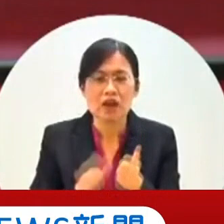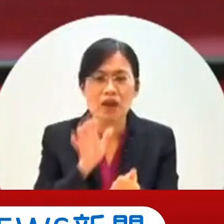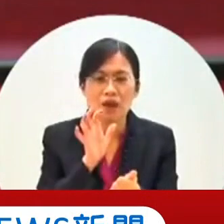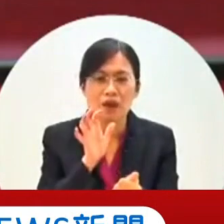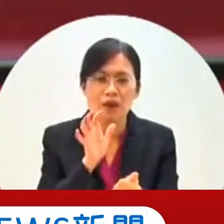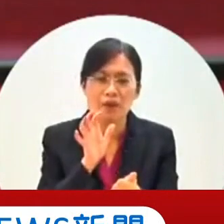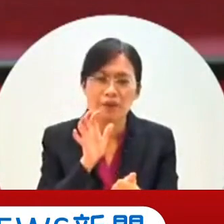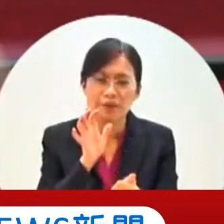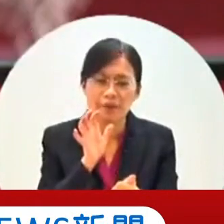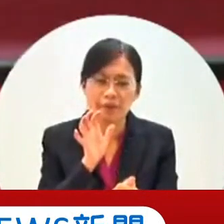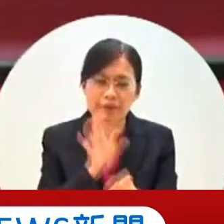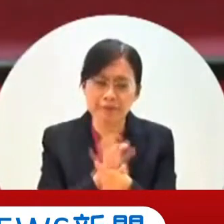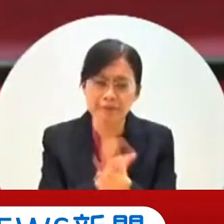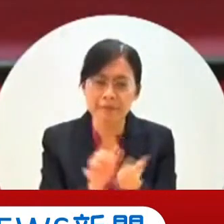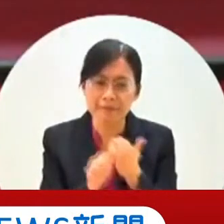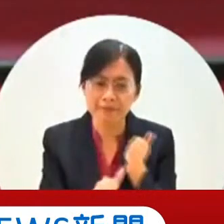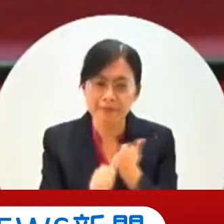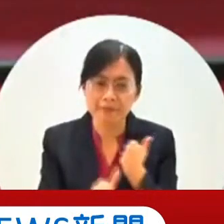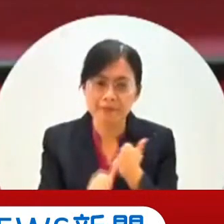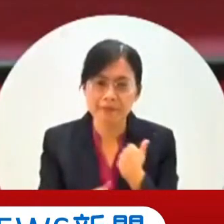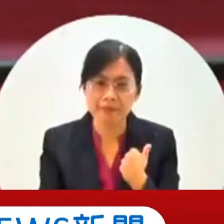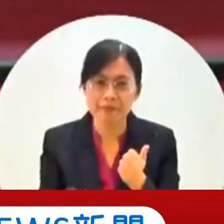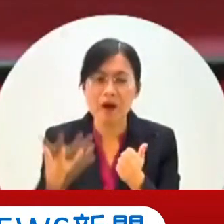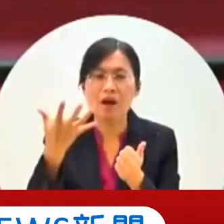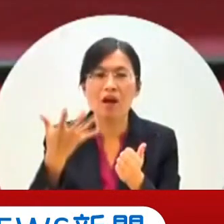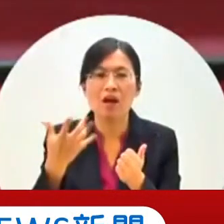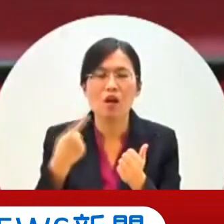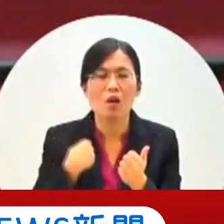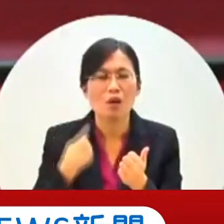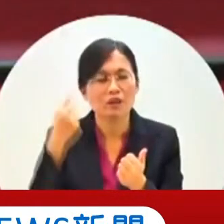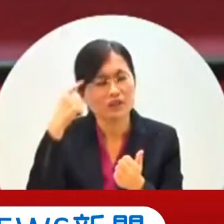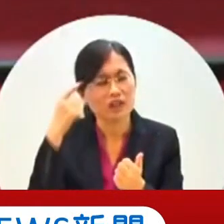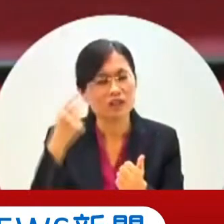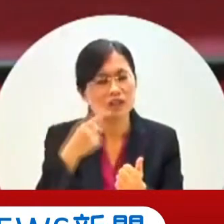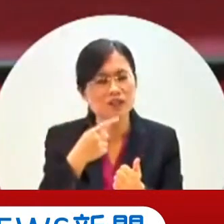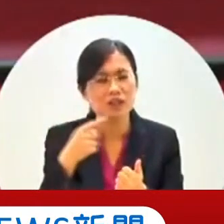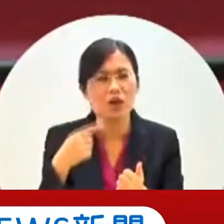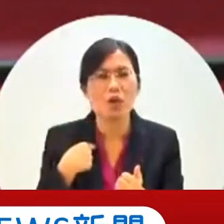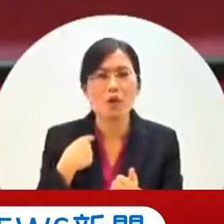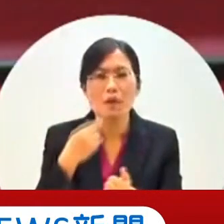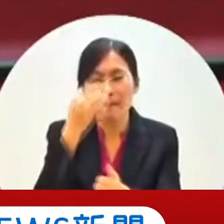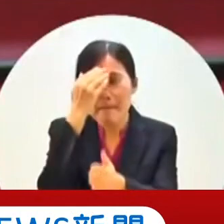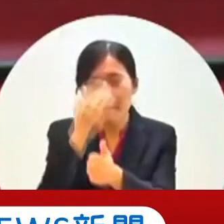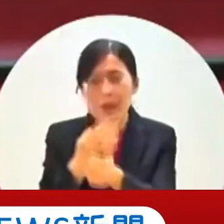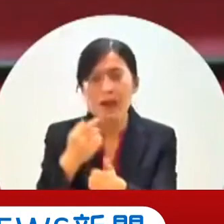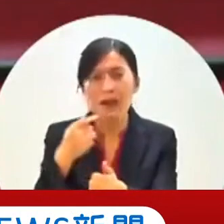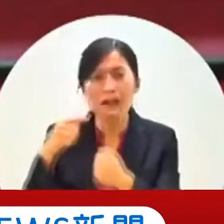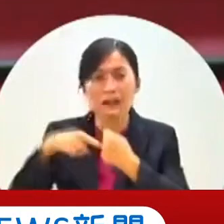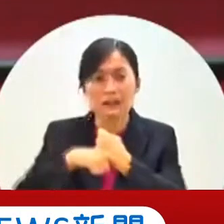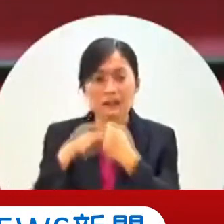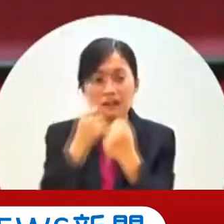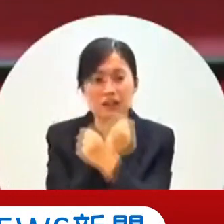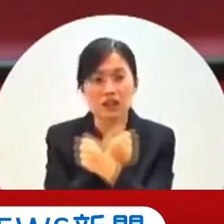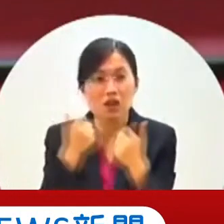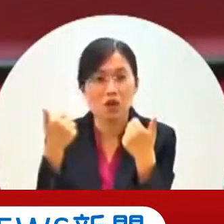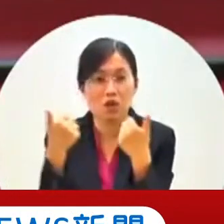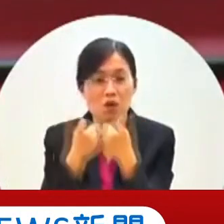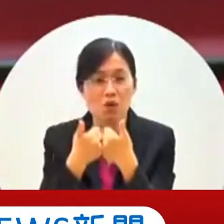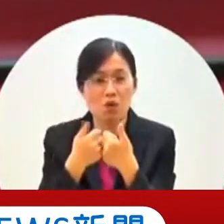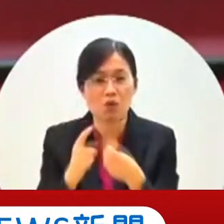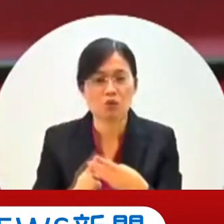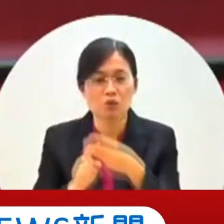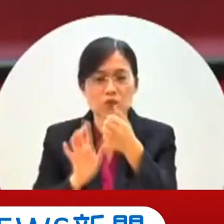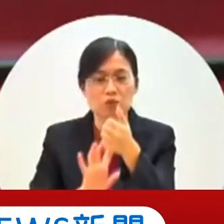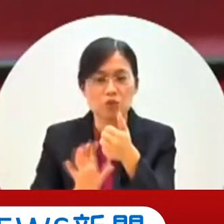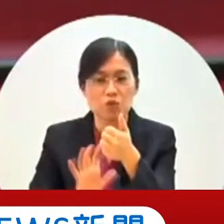题因为扩展到啊各局处啊。我有拜托研考会主委，是不是给我各局处有分